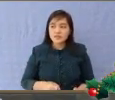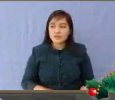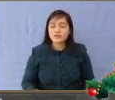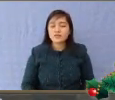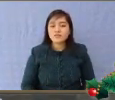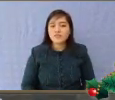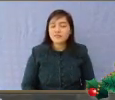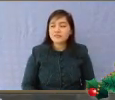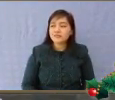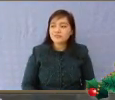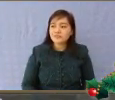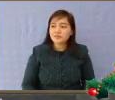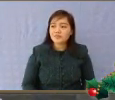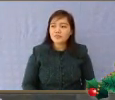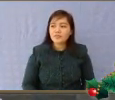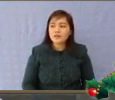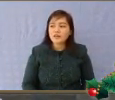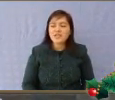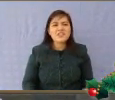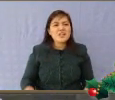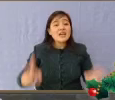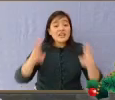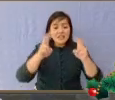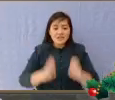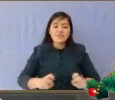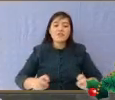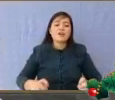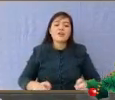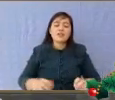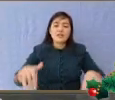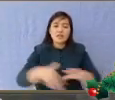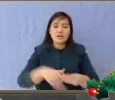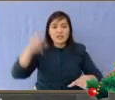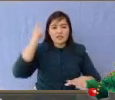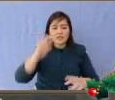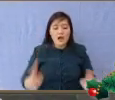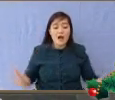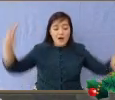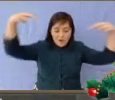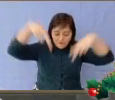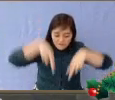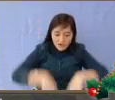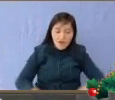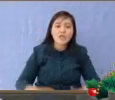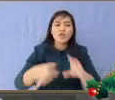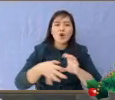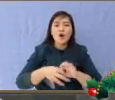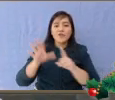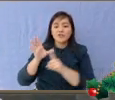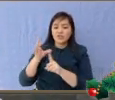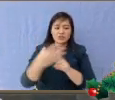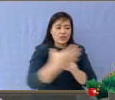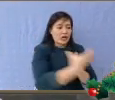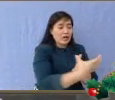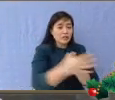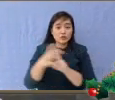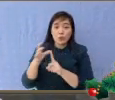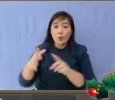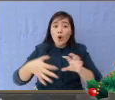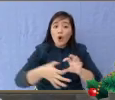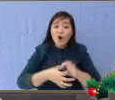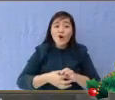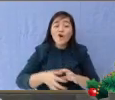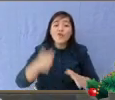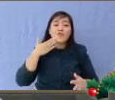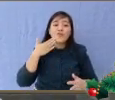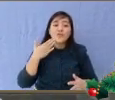with me. Kasama ko ang Diyos eh. Sige, nagpanik na silang lahat. Namatay na